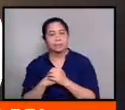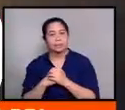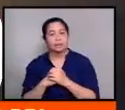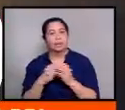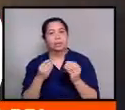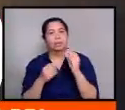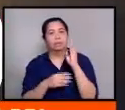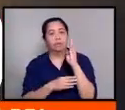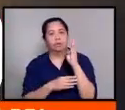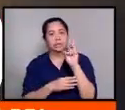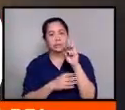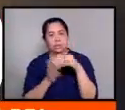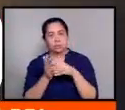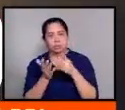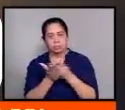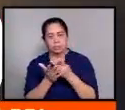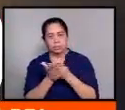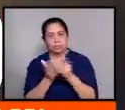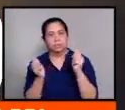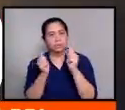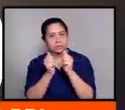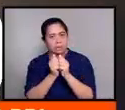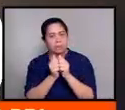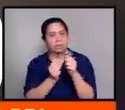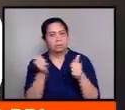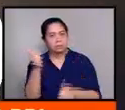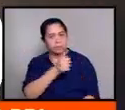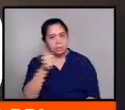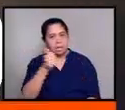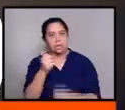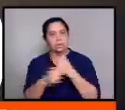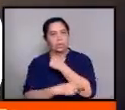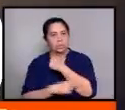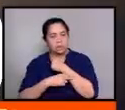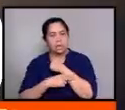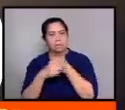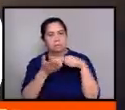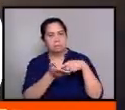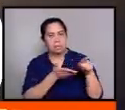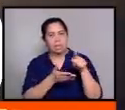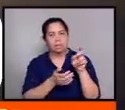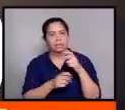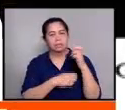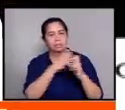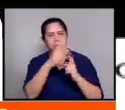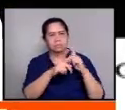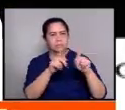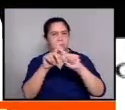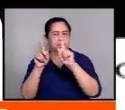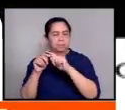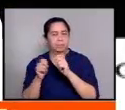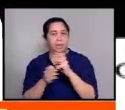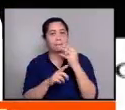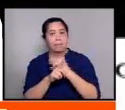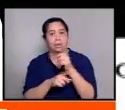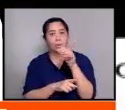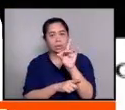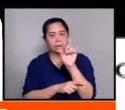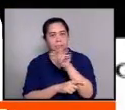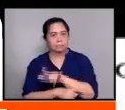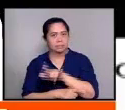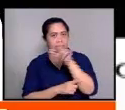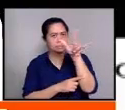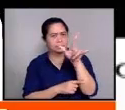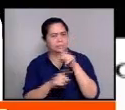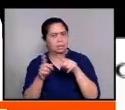Sa halagang 46,000 pesos, kasama na ang pamasahe, hotel at bayad sa theme parks. Noong March 28 sana ang